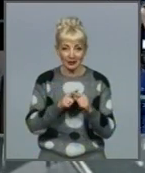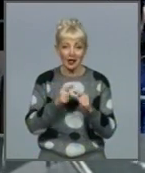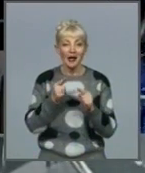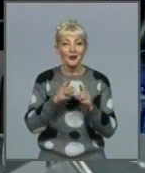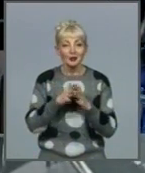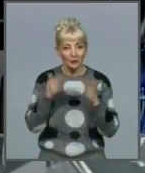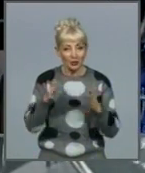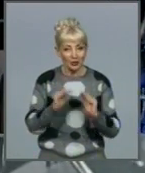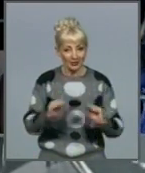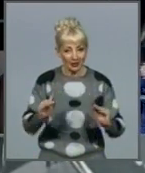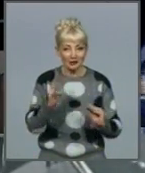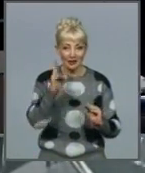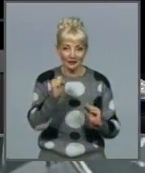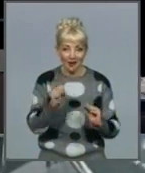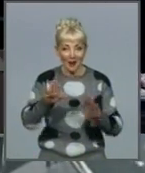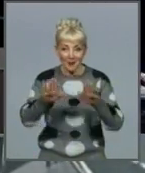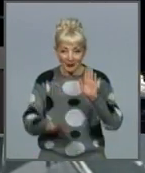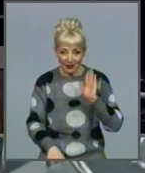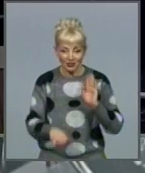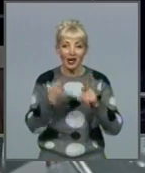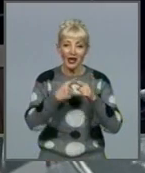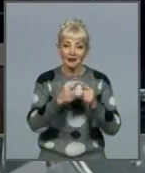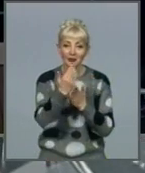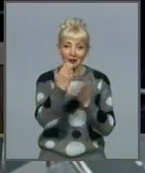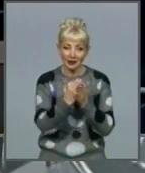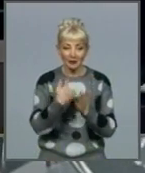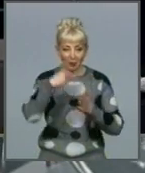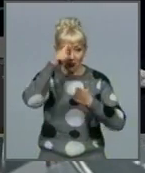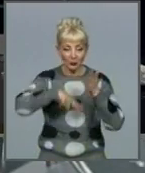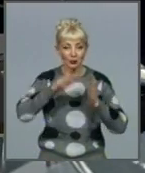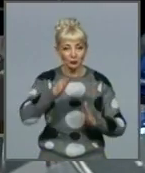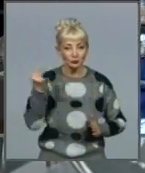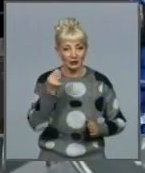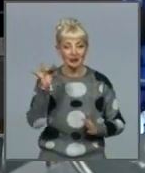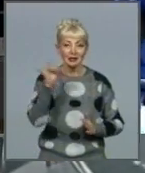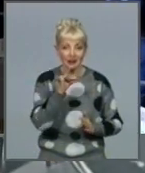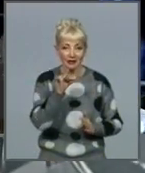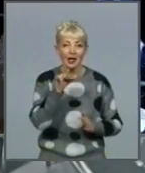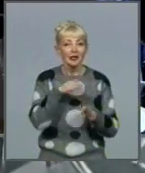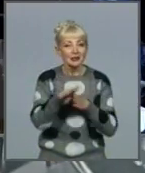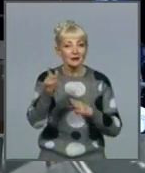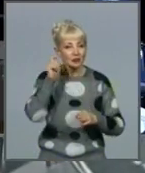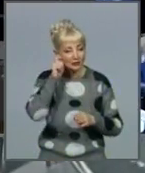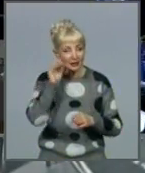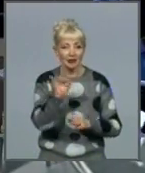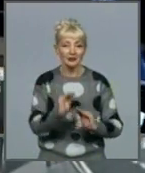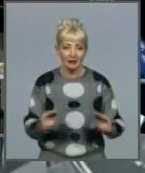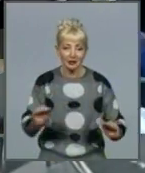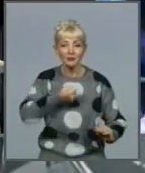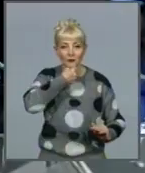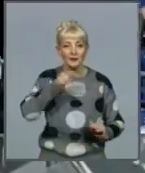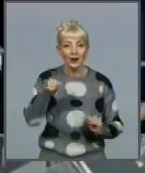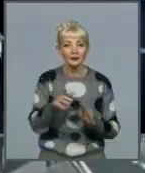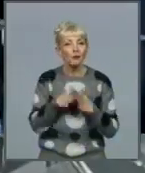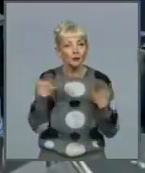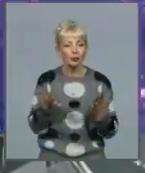більш молодший вік глядача, ось ця програма, я впевнена, буде цікава і підліткам, і дорослим, і дітям, бо вона більш сучасна, більш дюсалей і